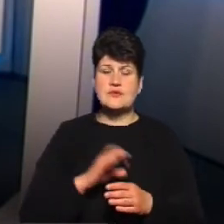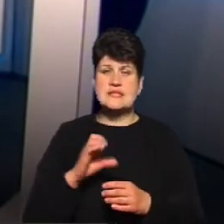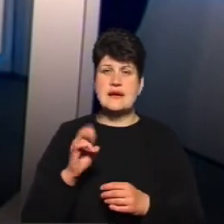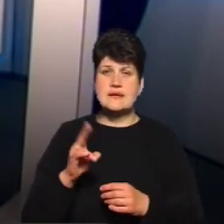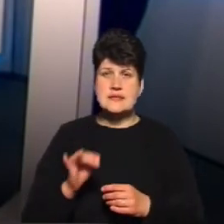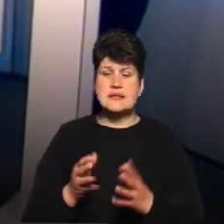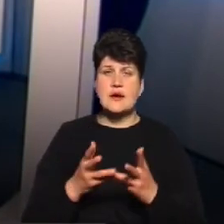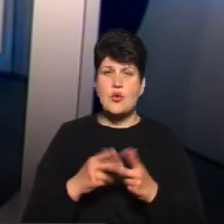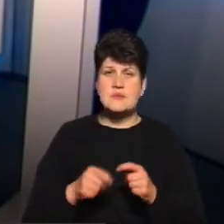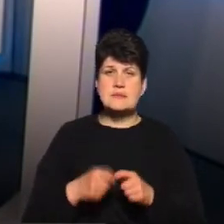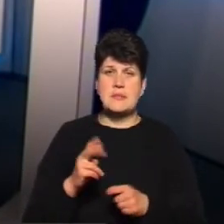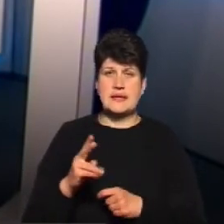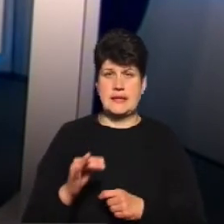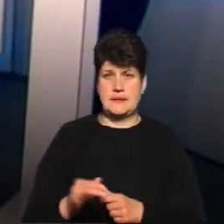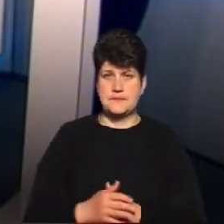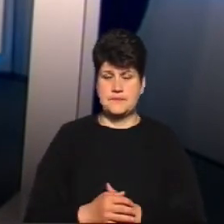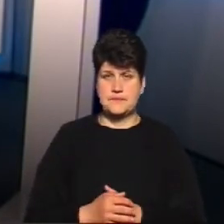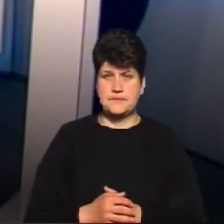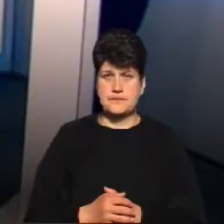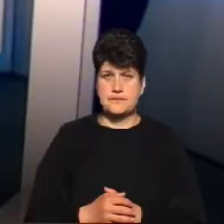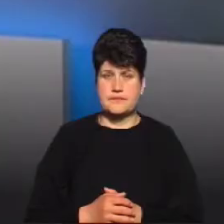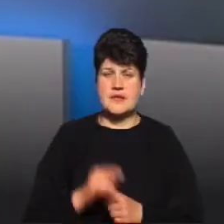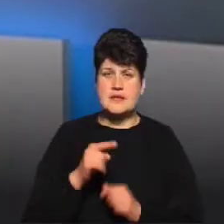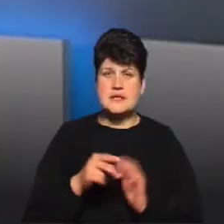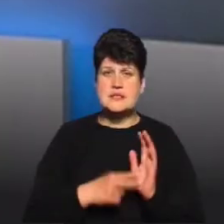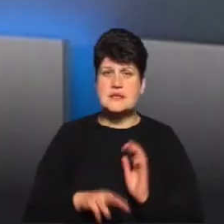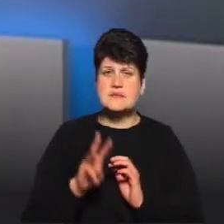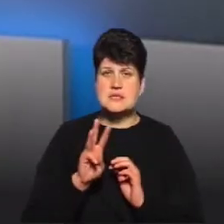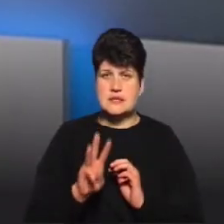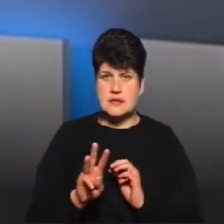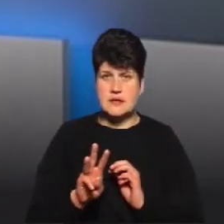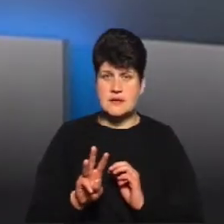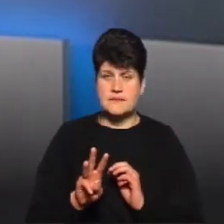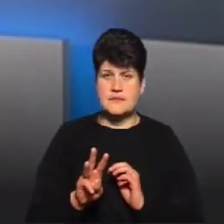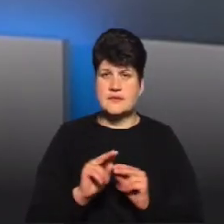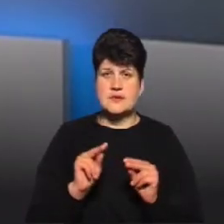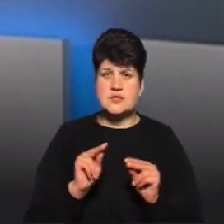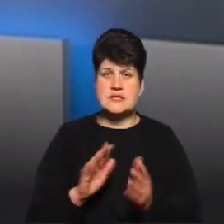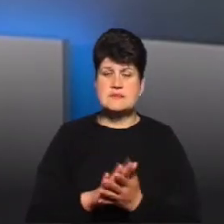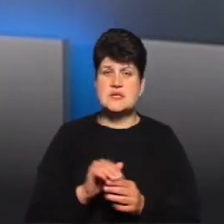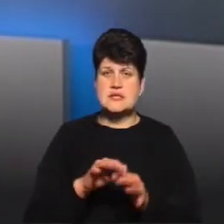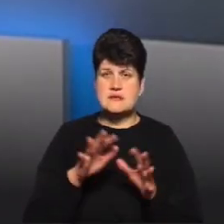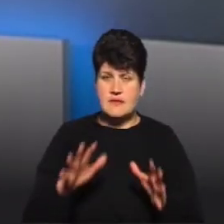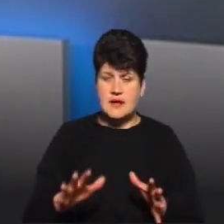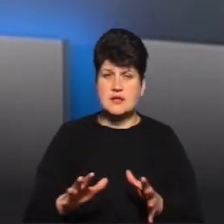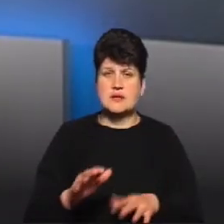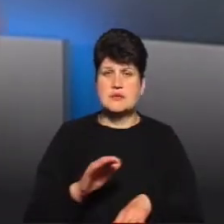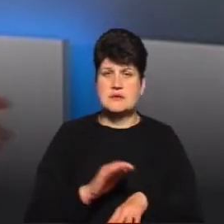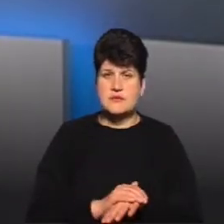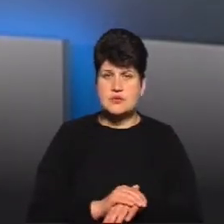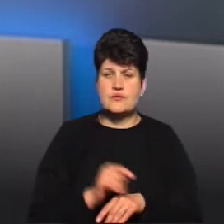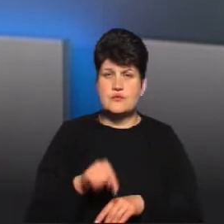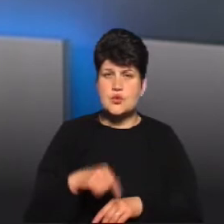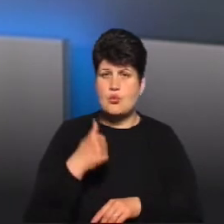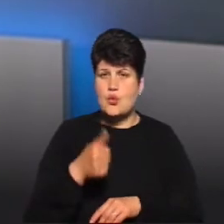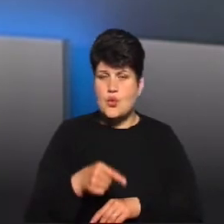збитки. Ті 73 несанкціонованих сміттєзвалищ, які ви казали, зафіксували в цьому році,